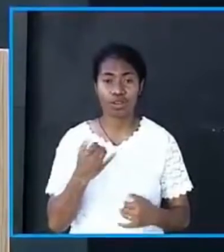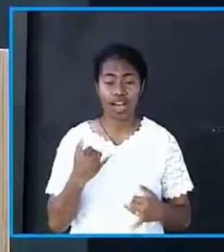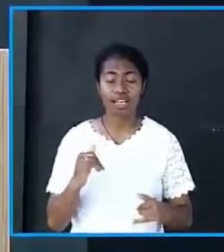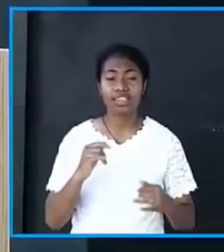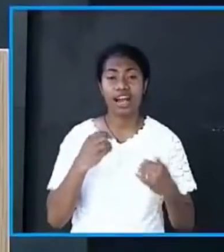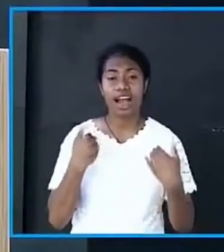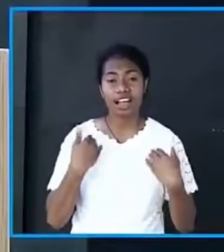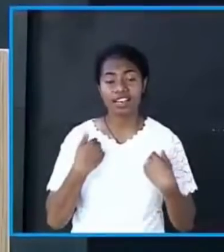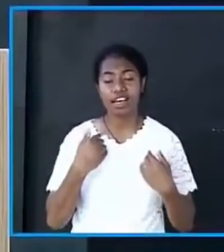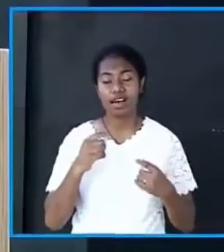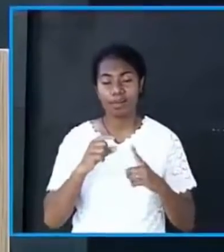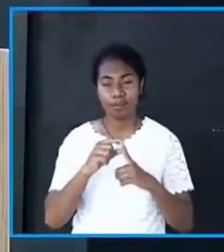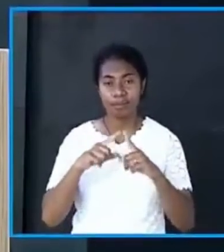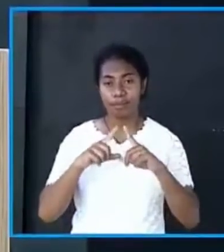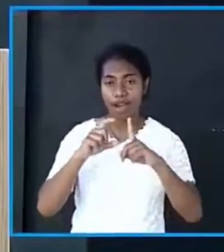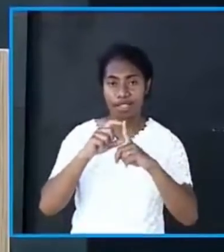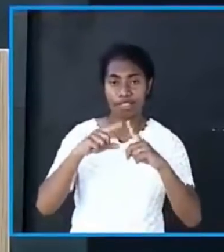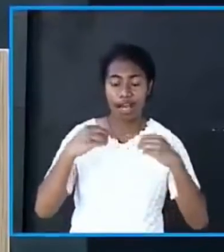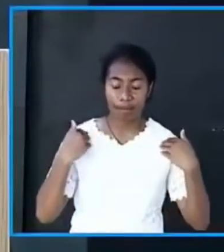ada pada manusia